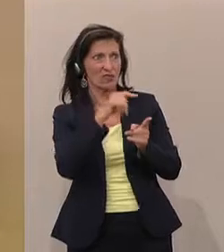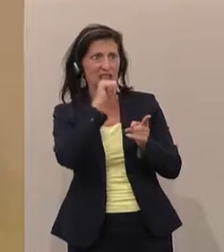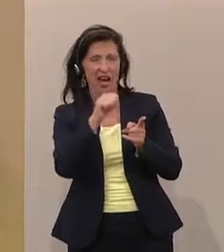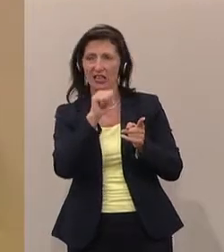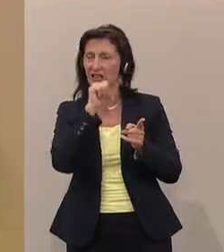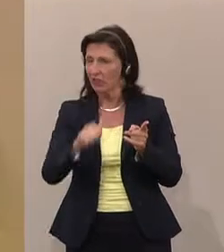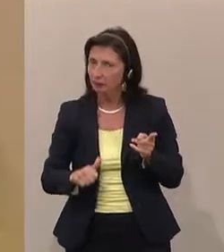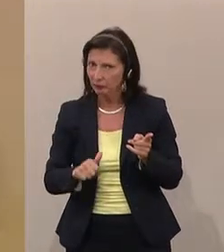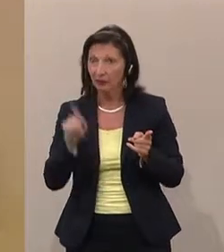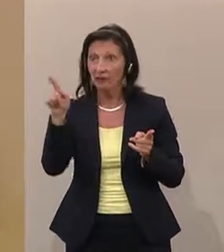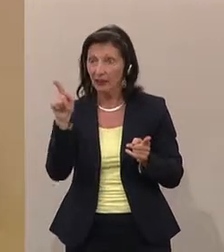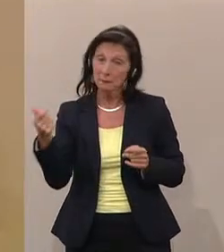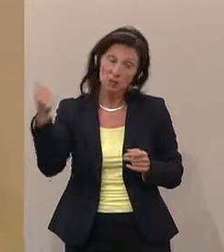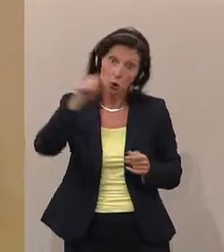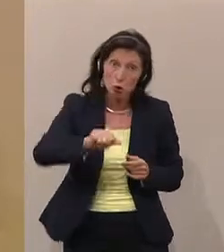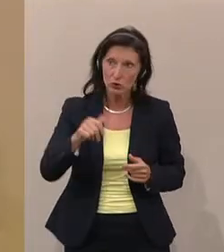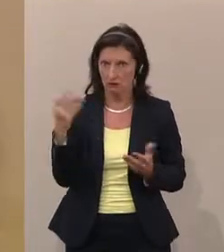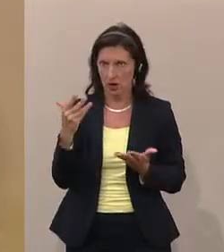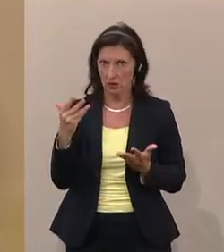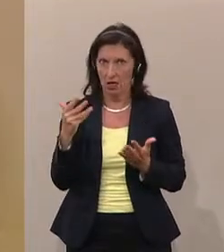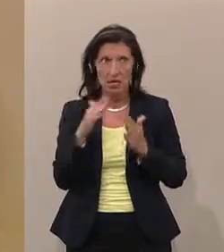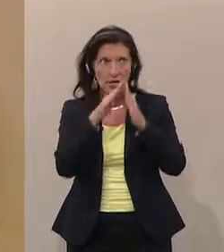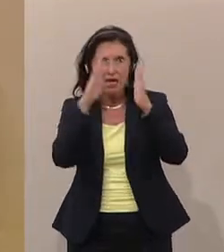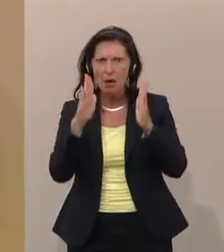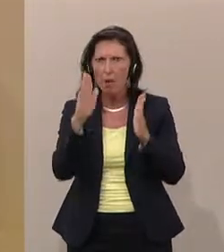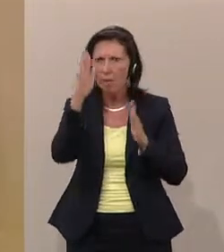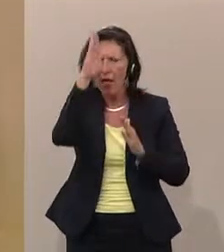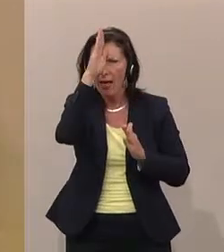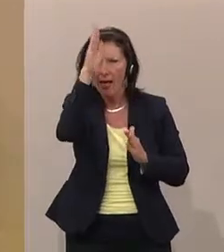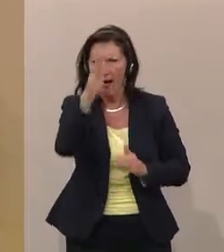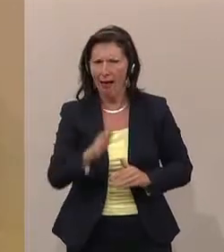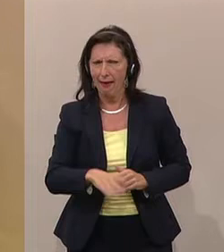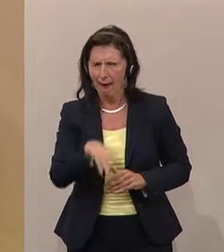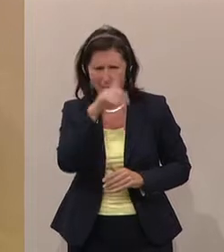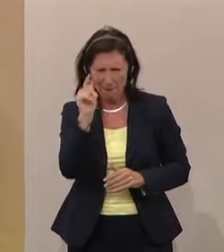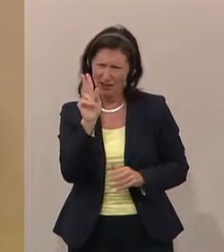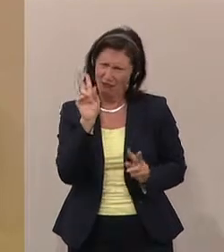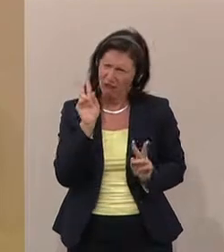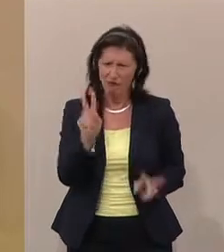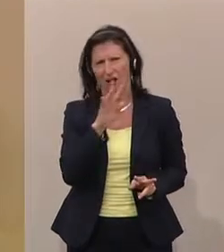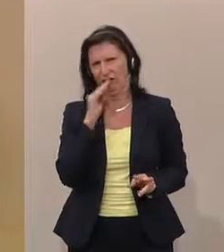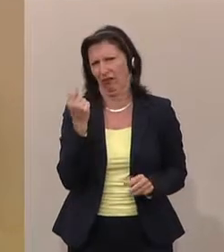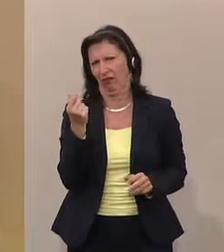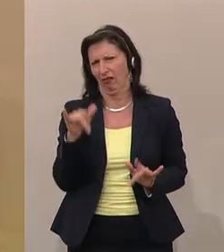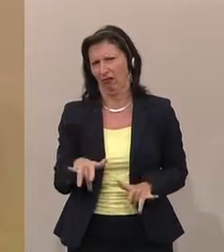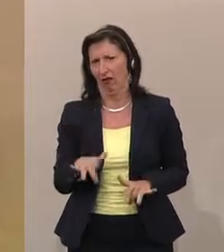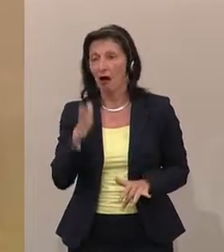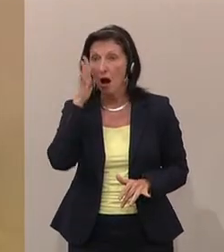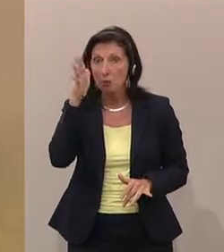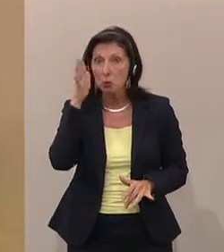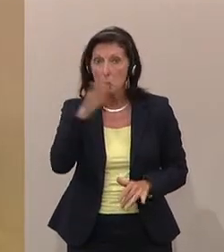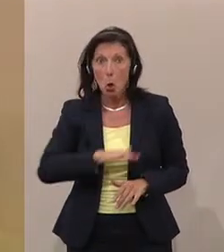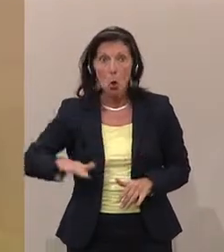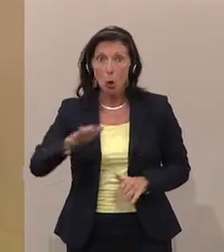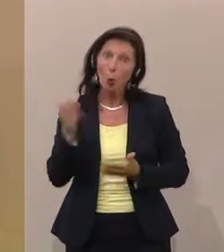nur noch zusätzlich machen, ist, dass sie Immobilienhaie, Menschen, die wirklich nur Geld haben, in Zukunft nicht einmal mehr eine